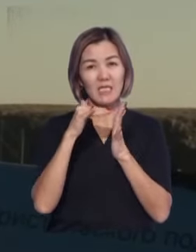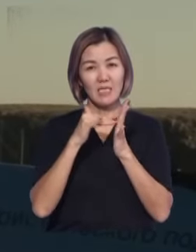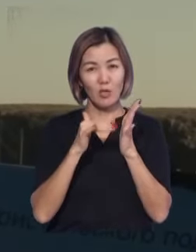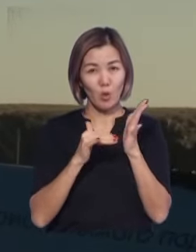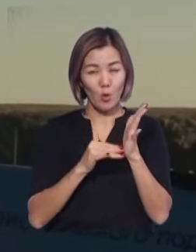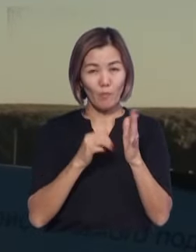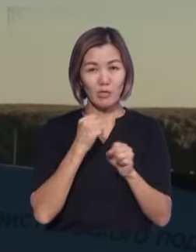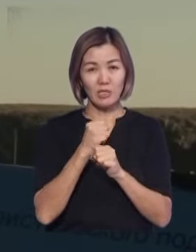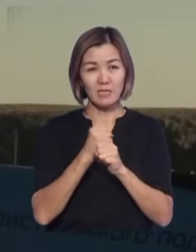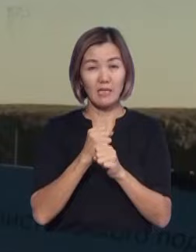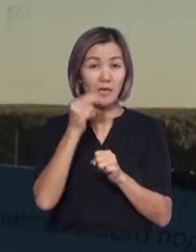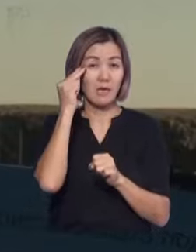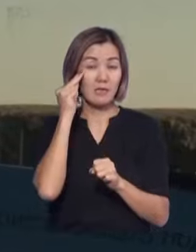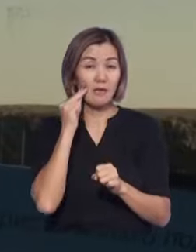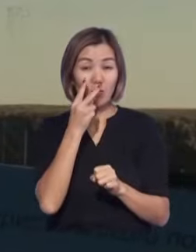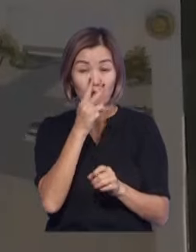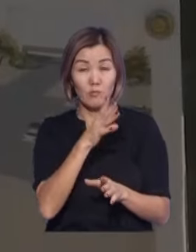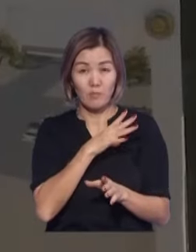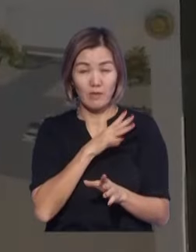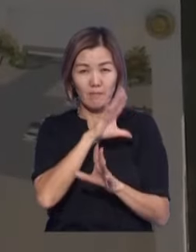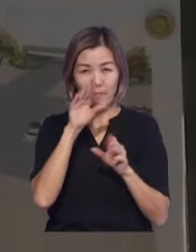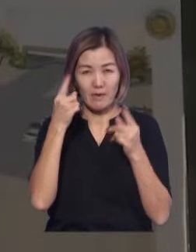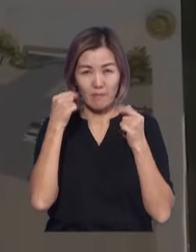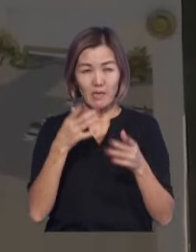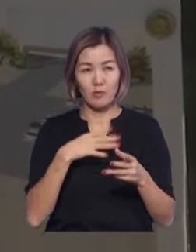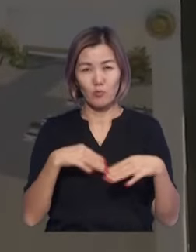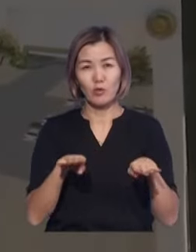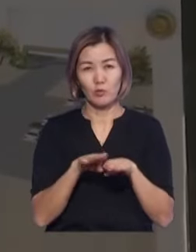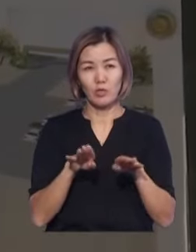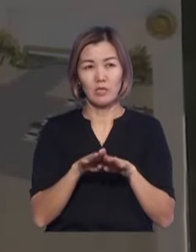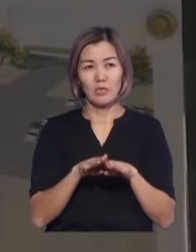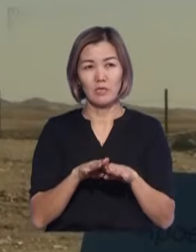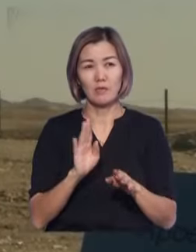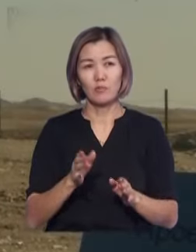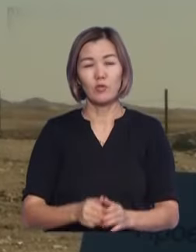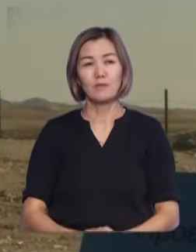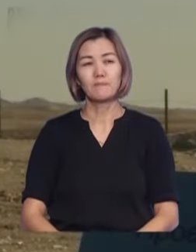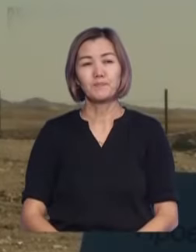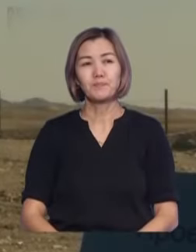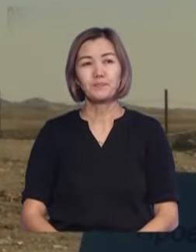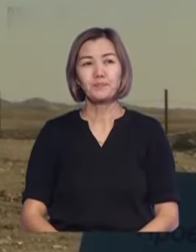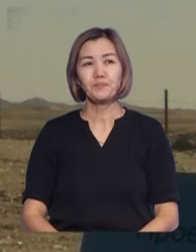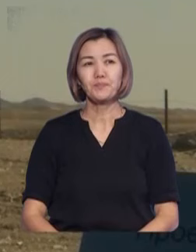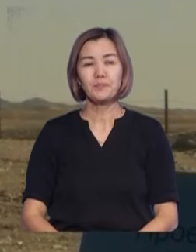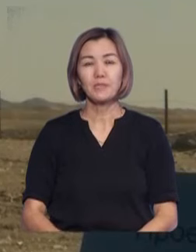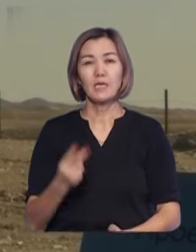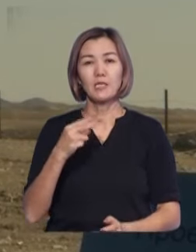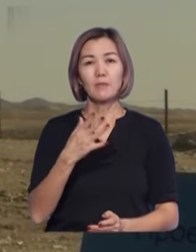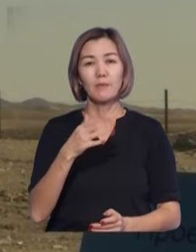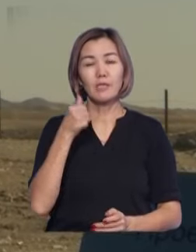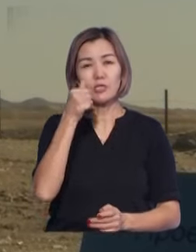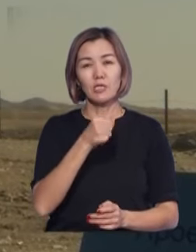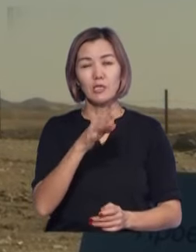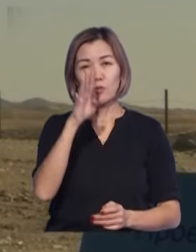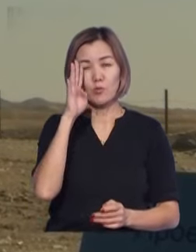көрген шығарсыр Қытай жақтағы дәл сондай мост болады. Мостта біз бұйырса 2025 жылдың